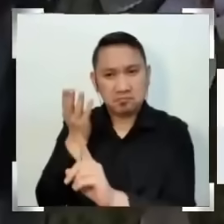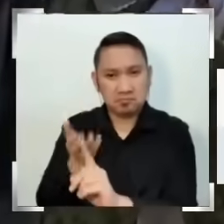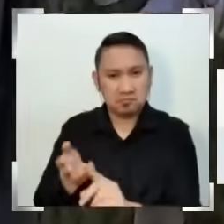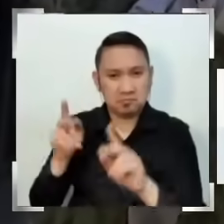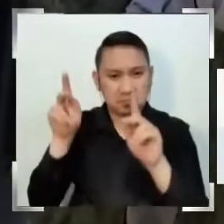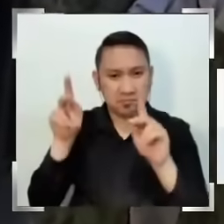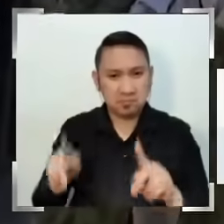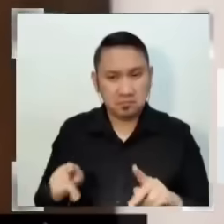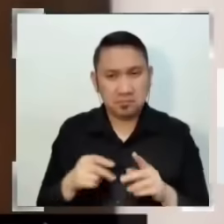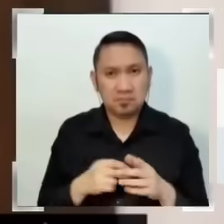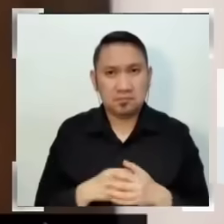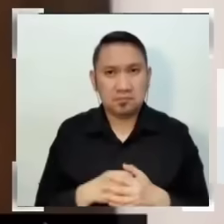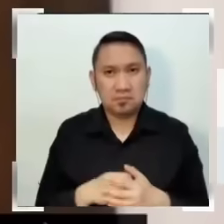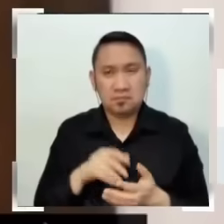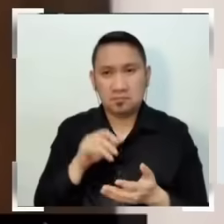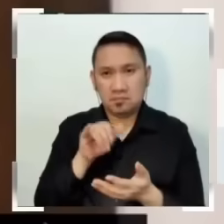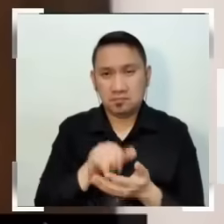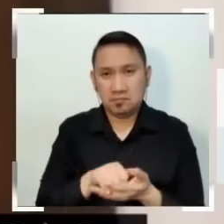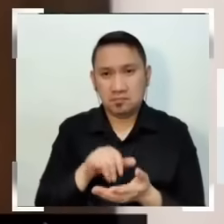Yan yung kulto eh.